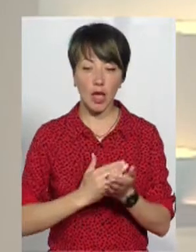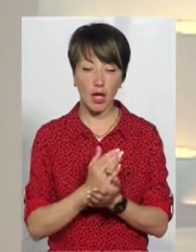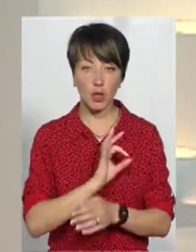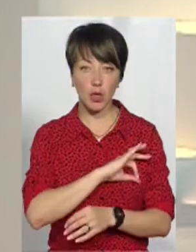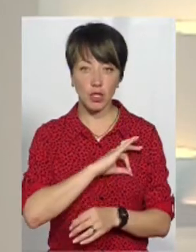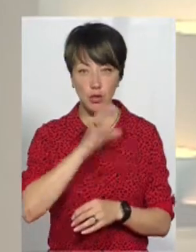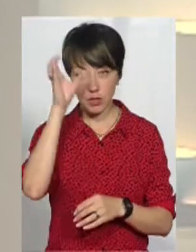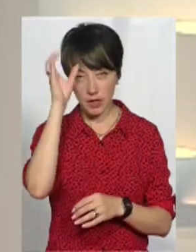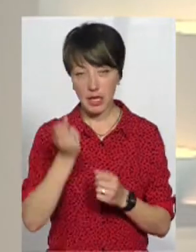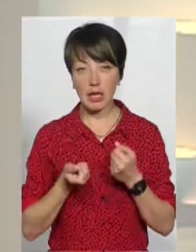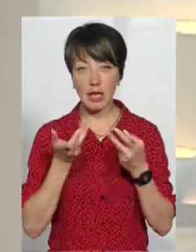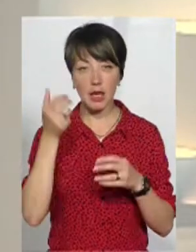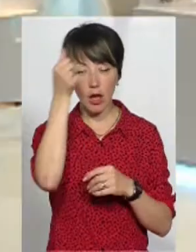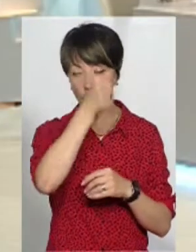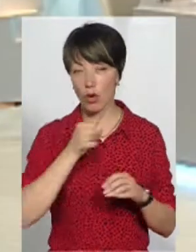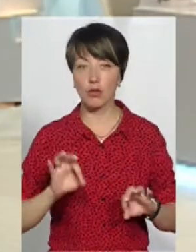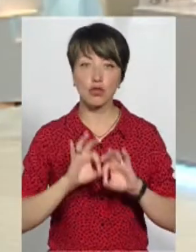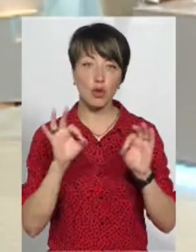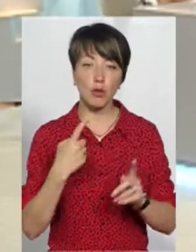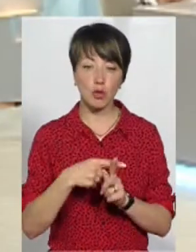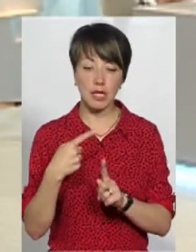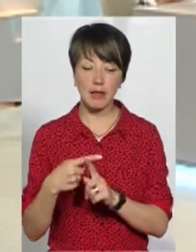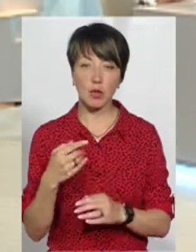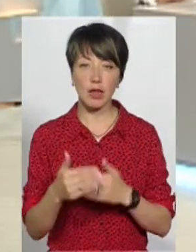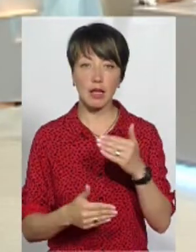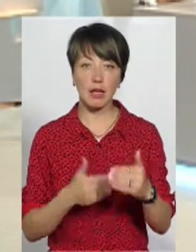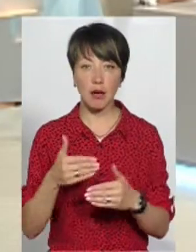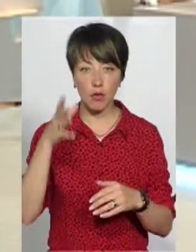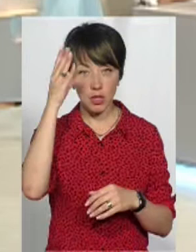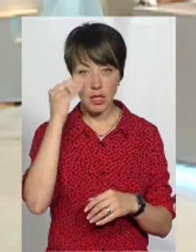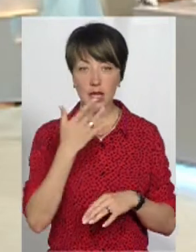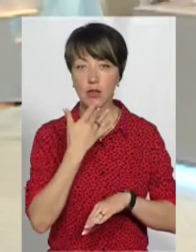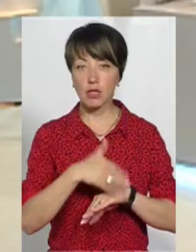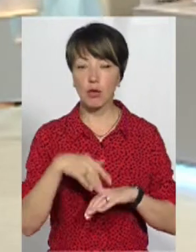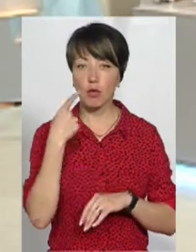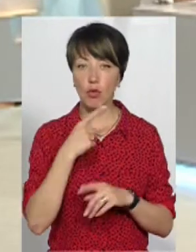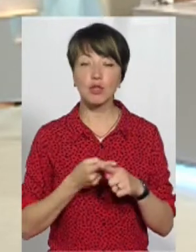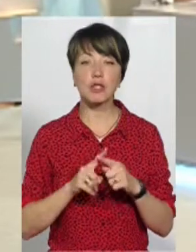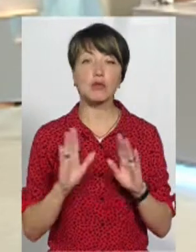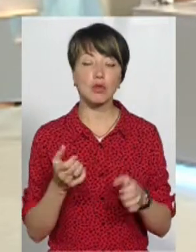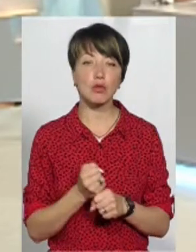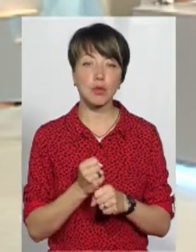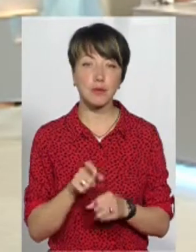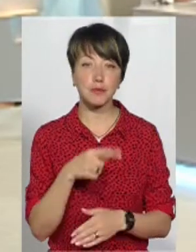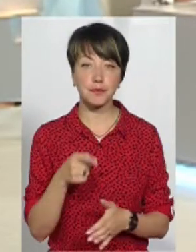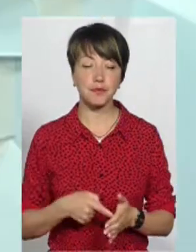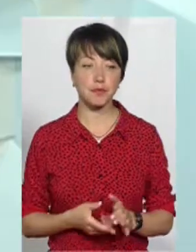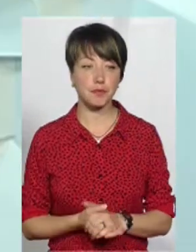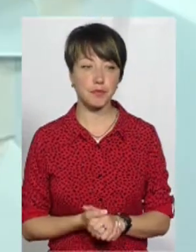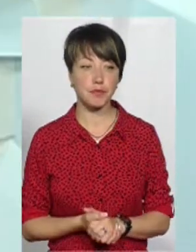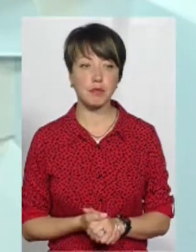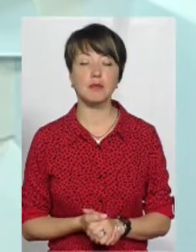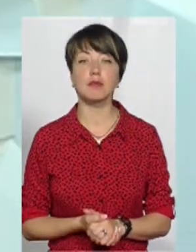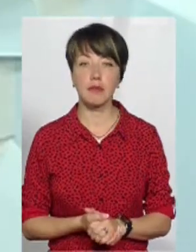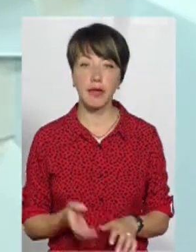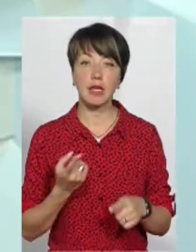освіти. Вже кілька років немає жодної позитивної динаміки у володінні іноземною мовою. Що із цим будете робити? Це для